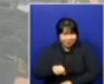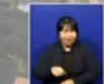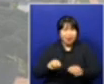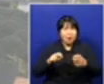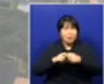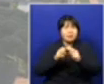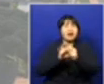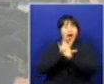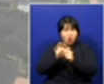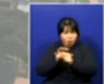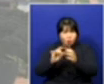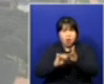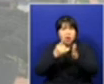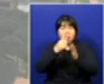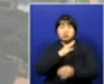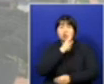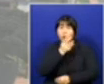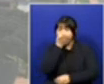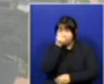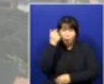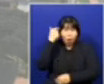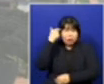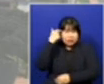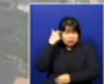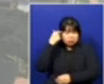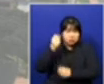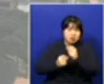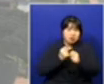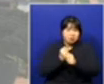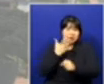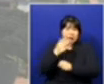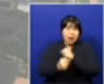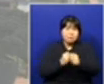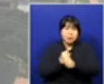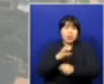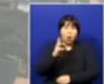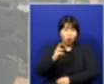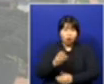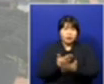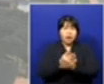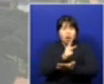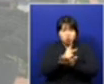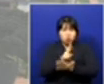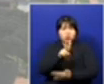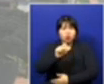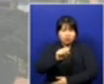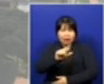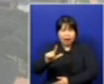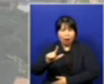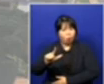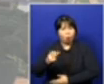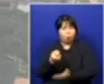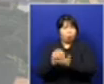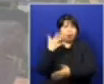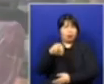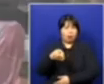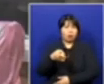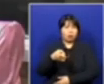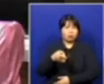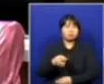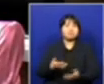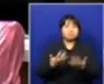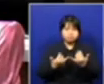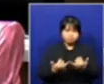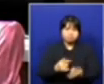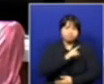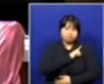แต่ถ้าทางลองไปหักลบกบนี่ 5-6 ปีที่ท่านทำมาท่านกู้ 200,000 ล้านกว่าเยอะแล้วนี่จึงเป็นหน้าที่